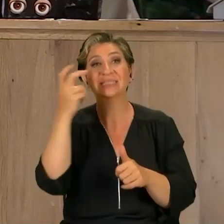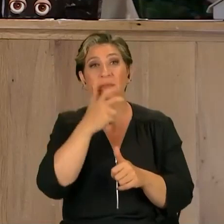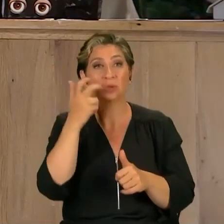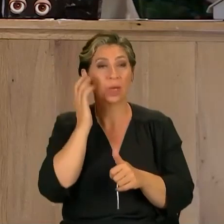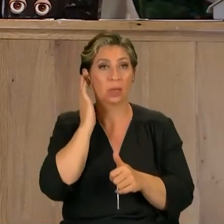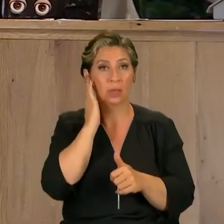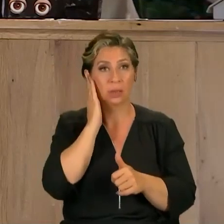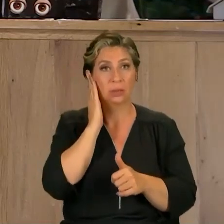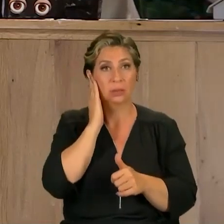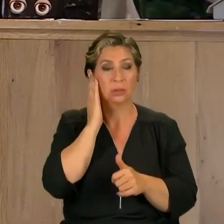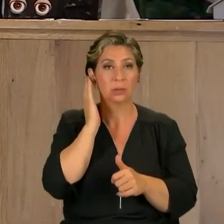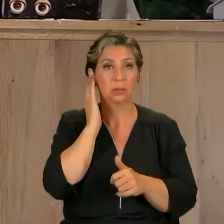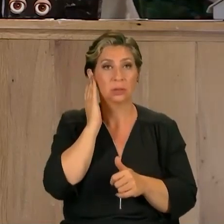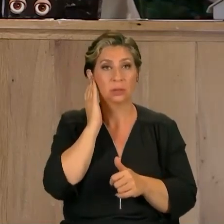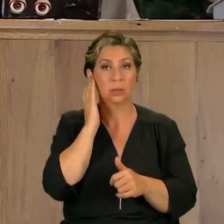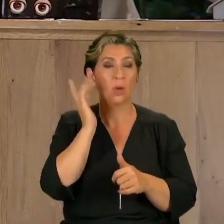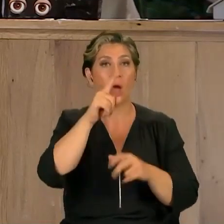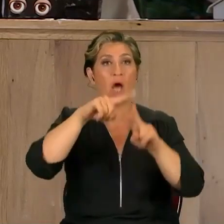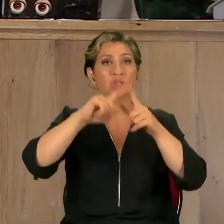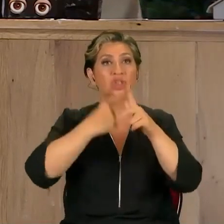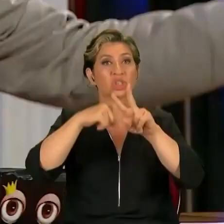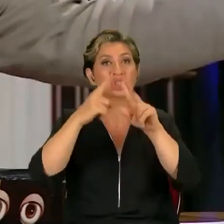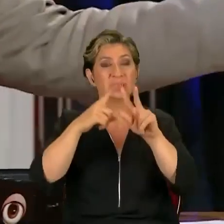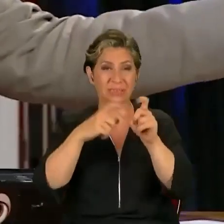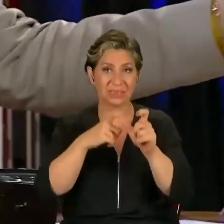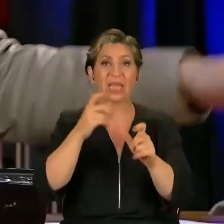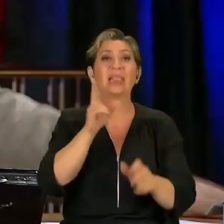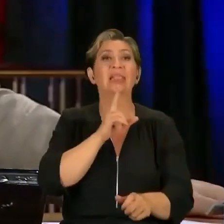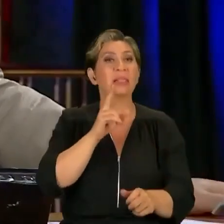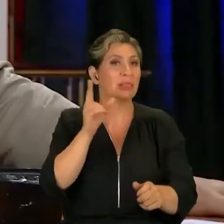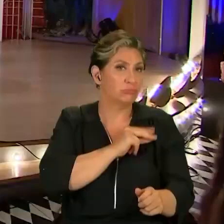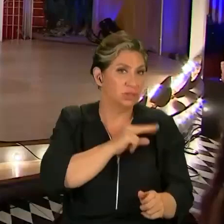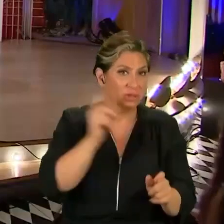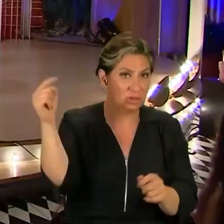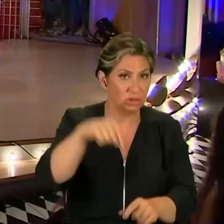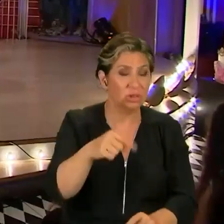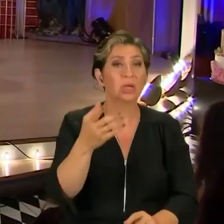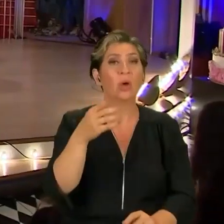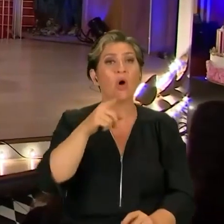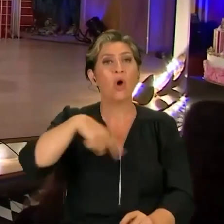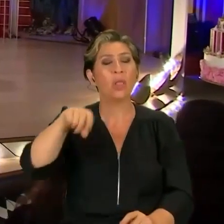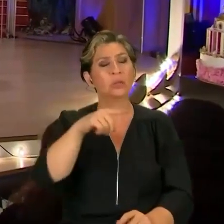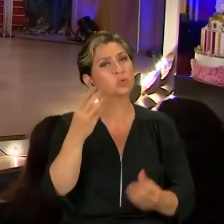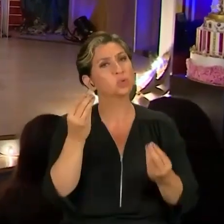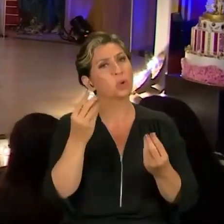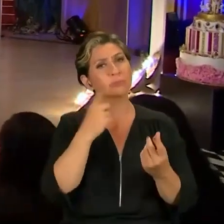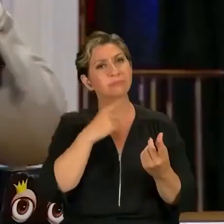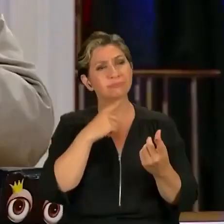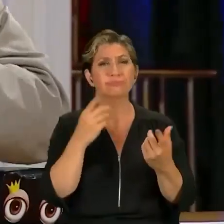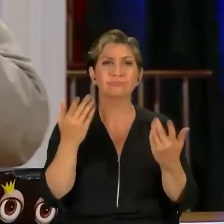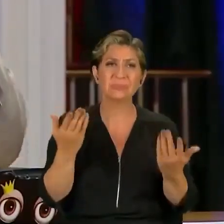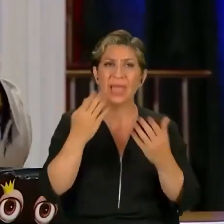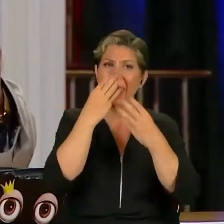kadar onların ajansları da temsilcileri de ondan sonra onlar da çok şey davrandılar